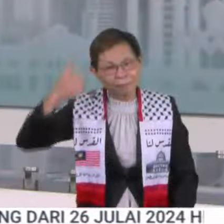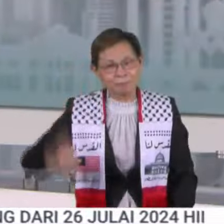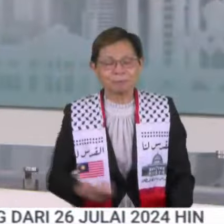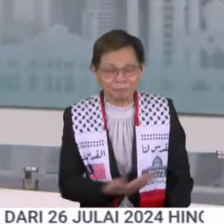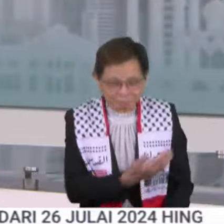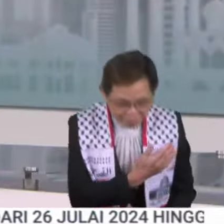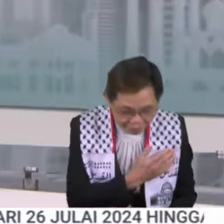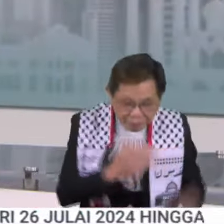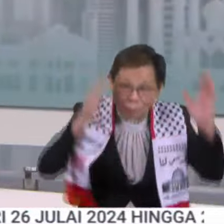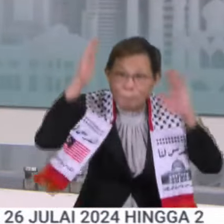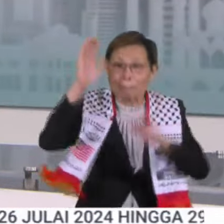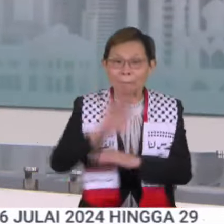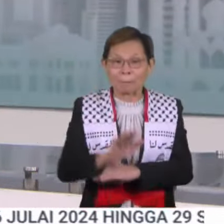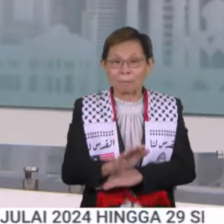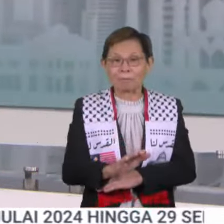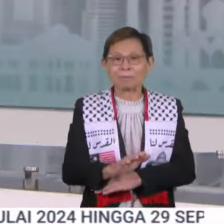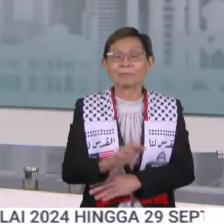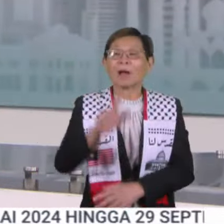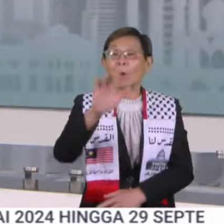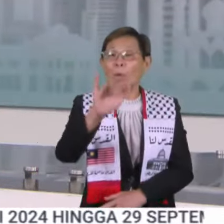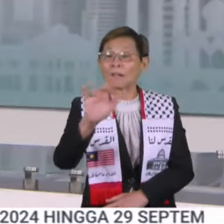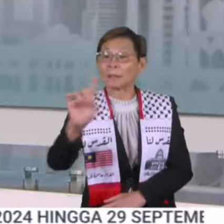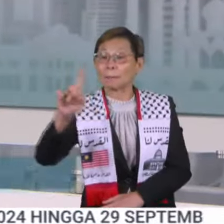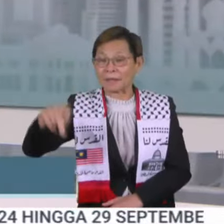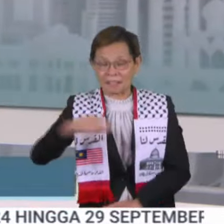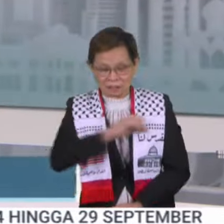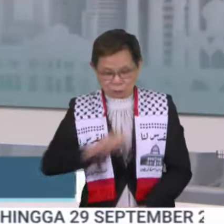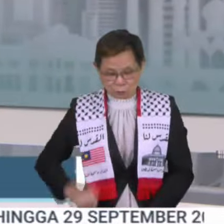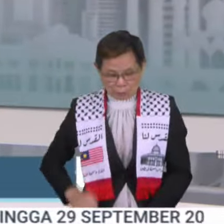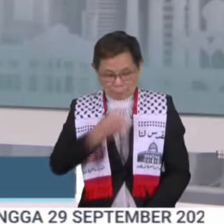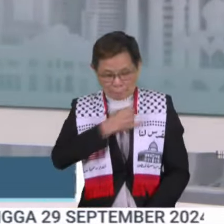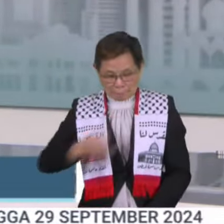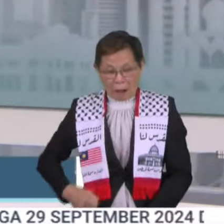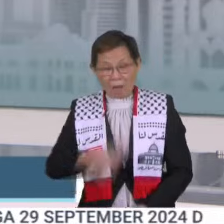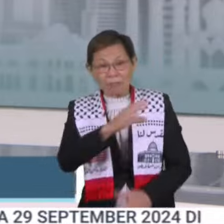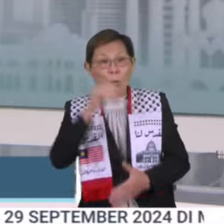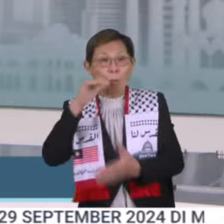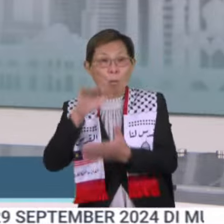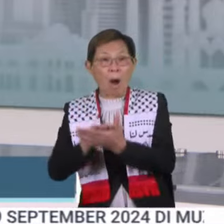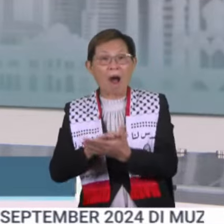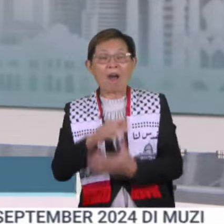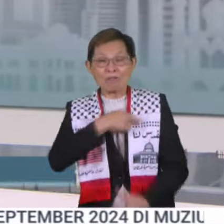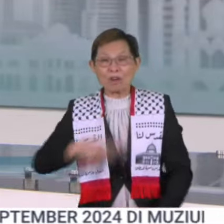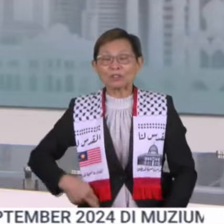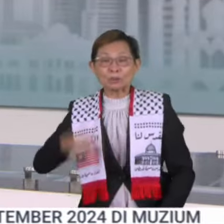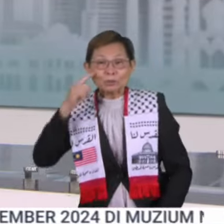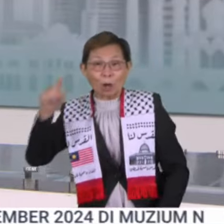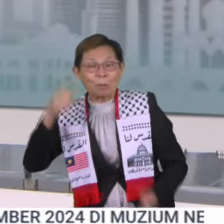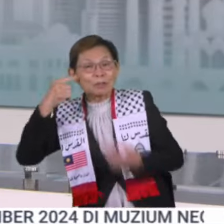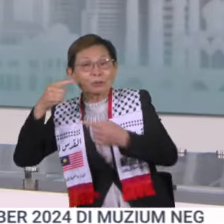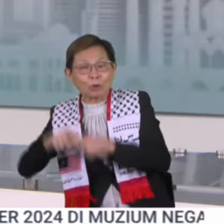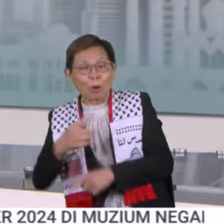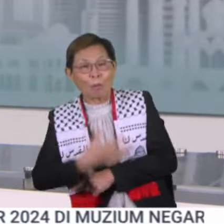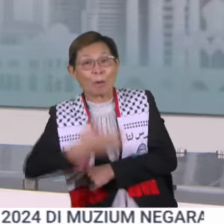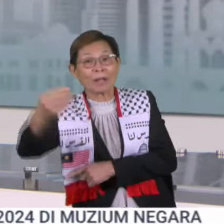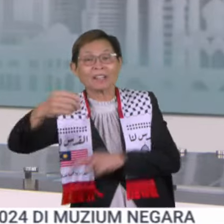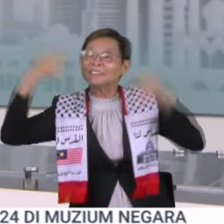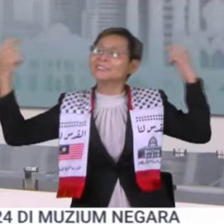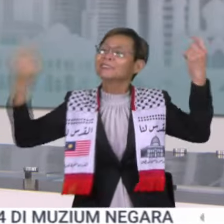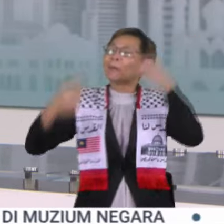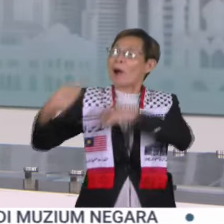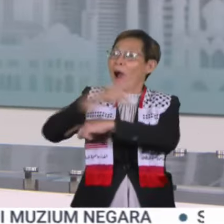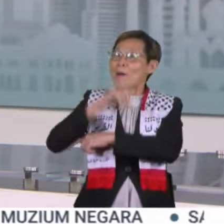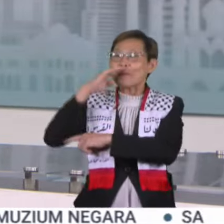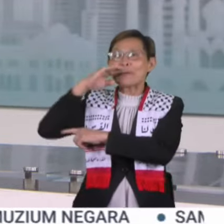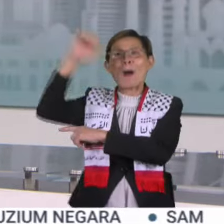Assalamualaikum, salam Malaysia Medani. Yang di-Pertuan Agong, Sultan Ibrahim dan Raja Zarif Sofia berkenan berangkat ke sambutan Hari